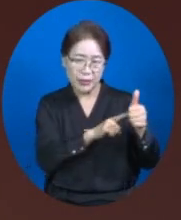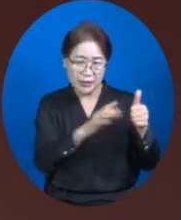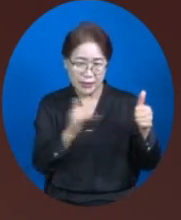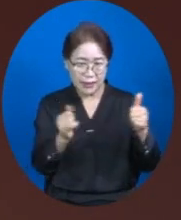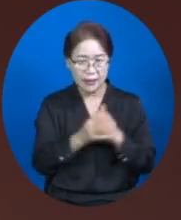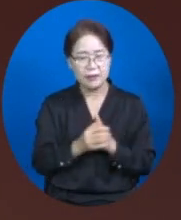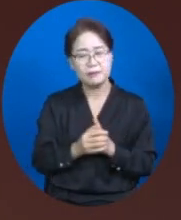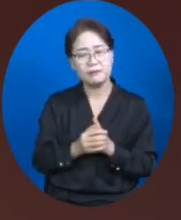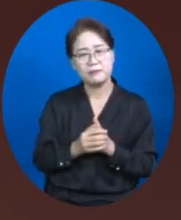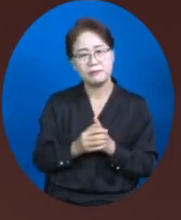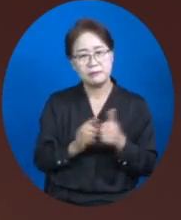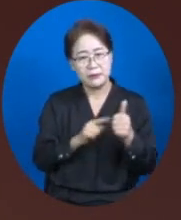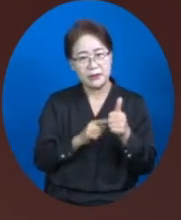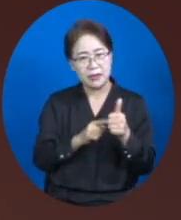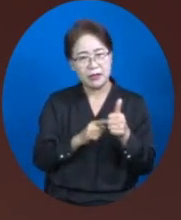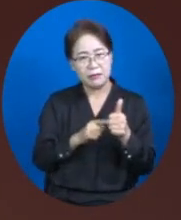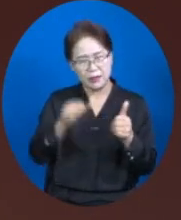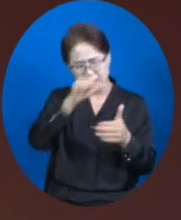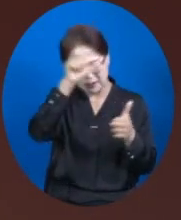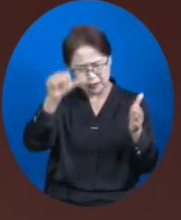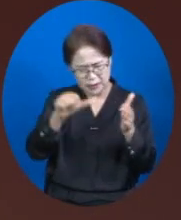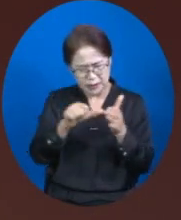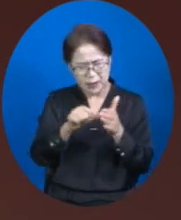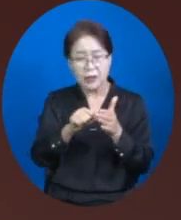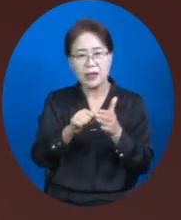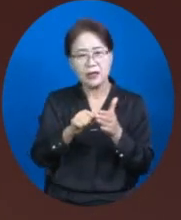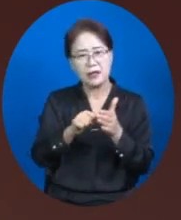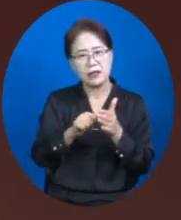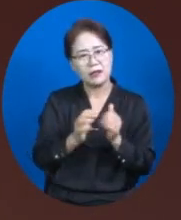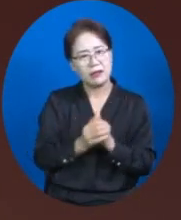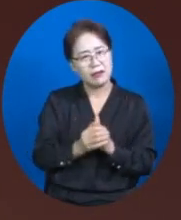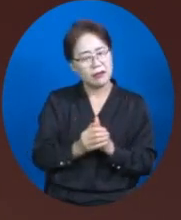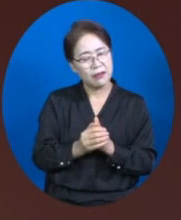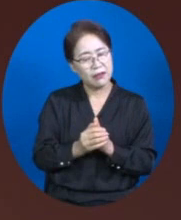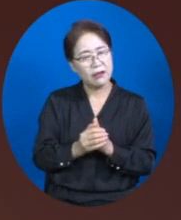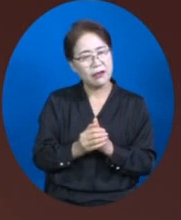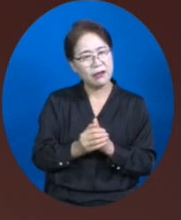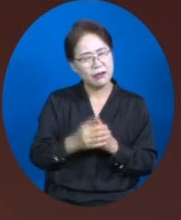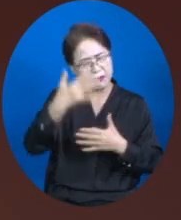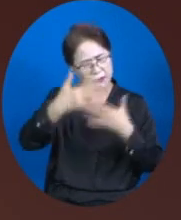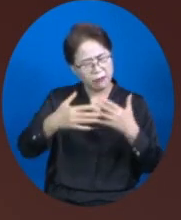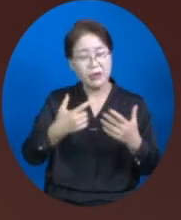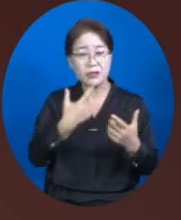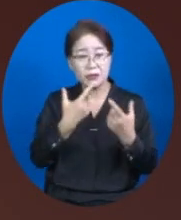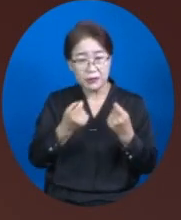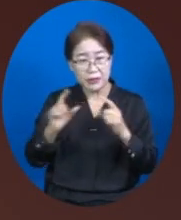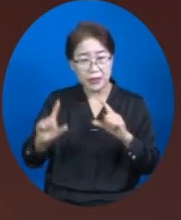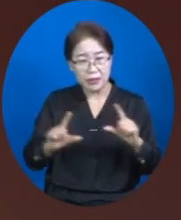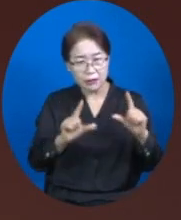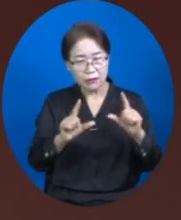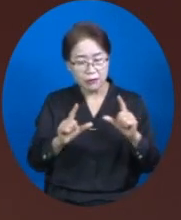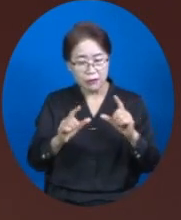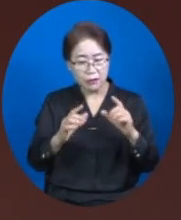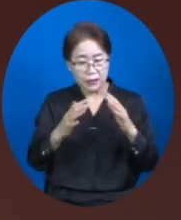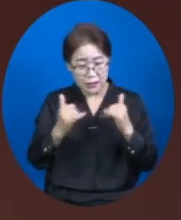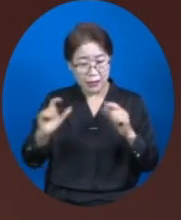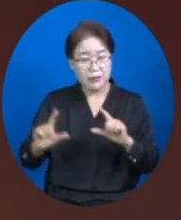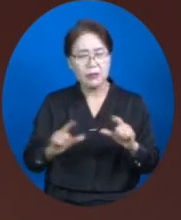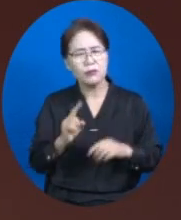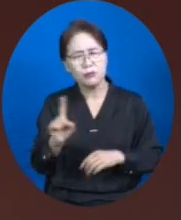120년의 인생을 한편에 드라마처럼 살아온 모세를 통하여 인생이란 무엇인가